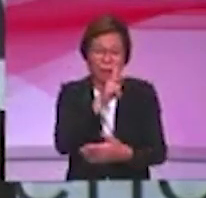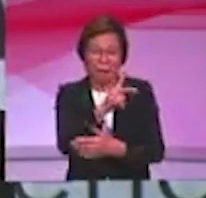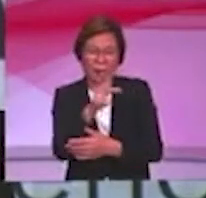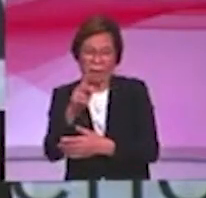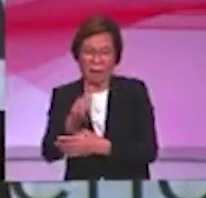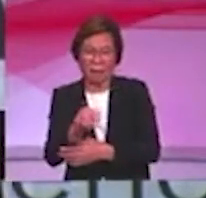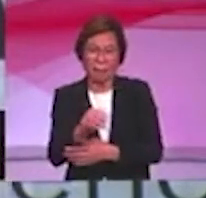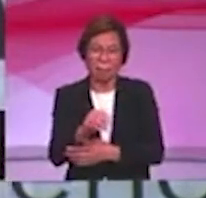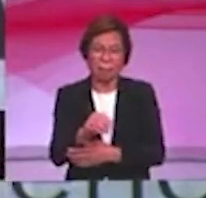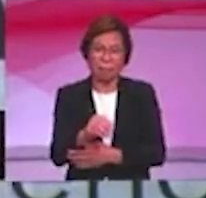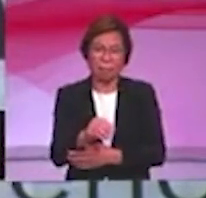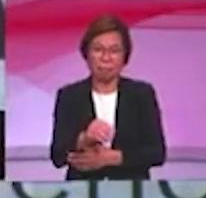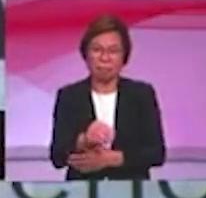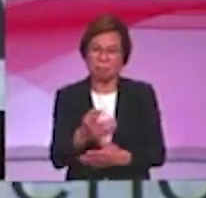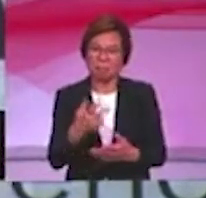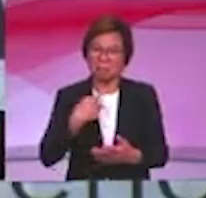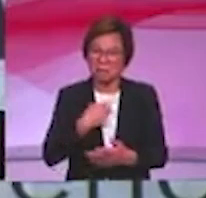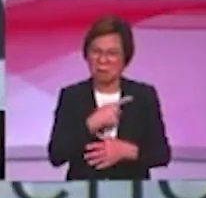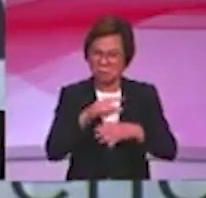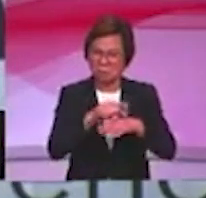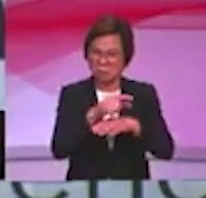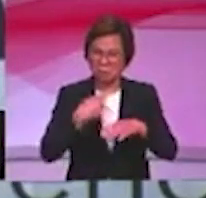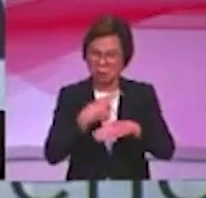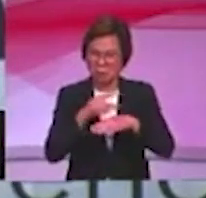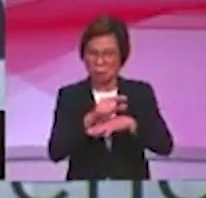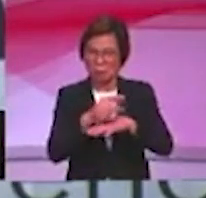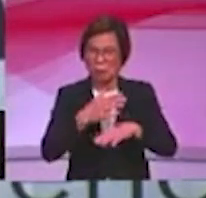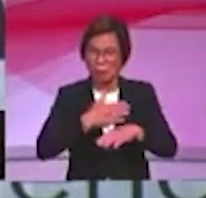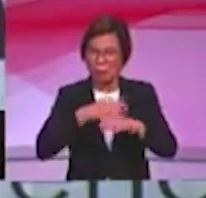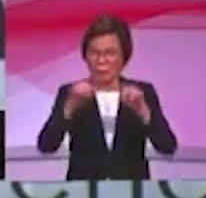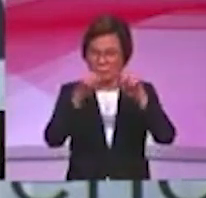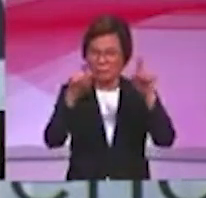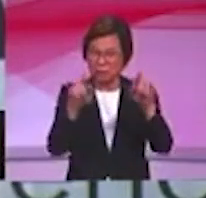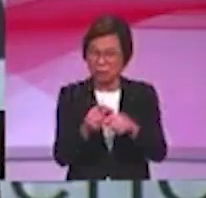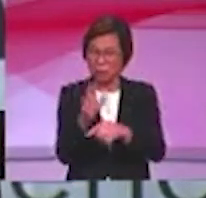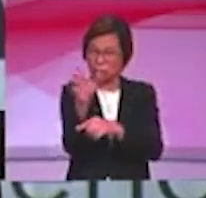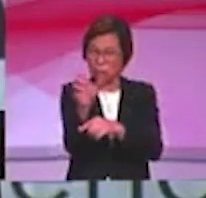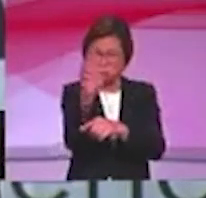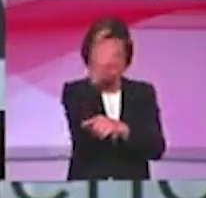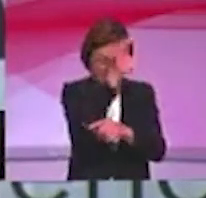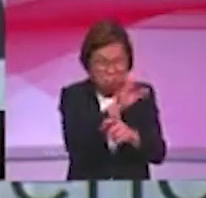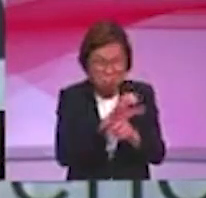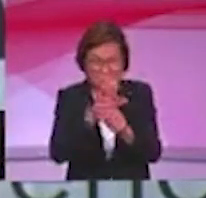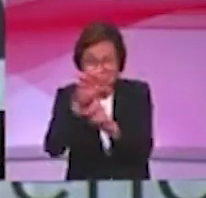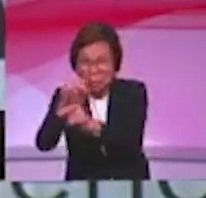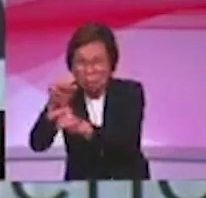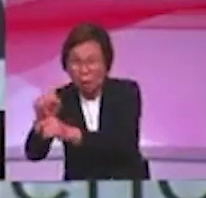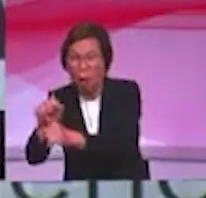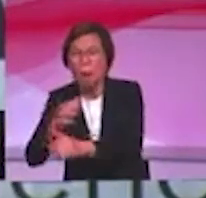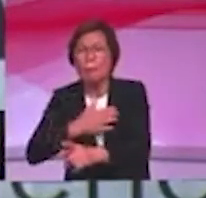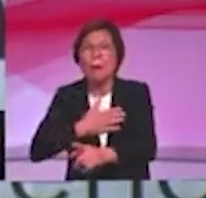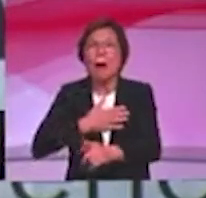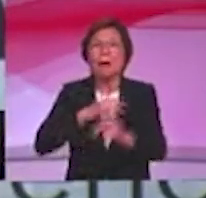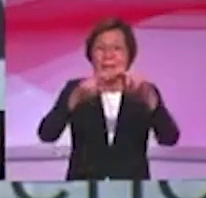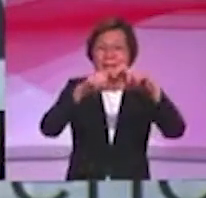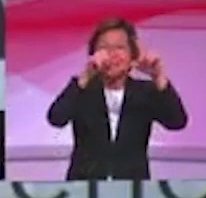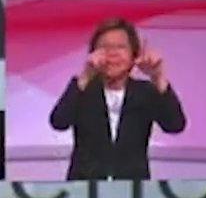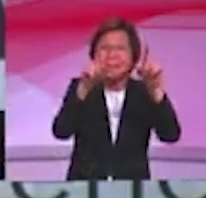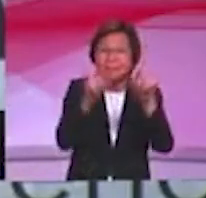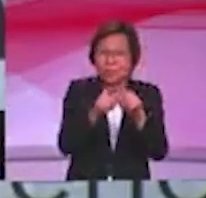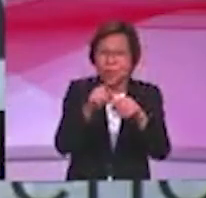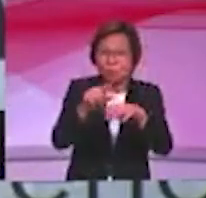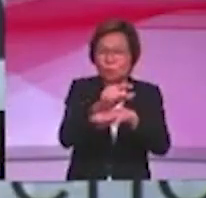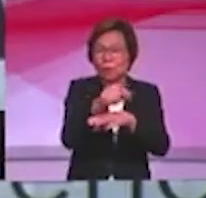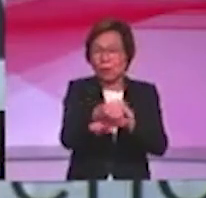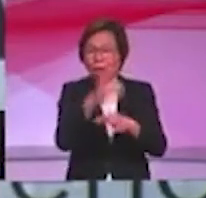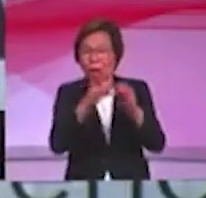Jadi tak benar mengatakan kita menggunakan Mais Sejahtera untuk menjejaki. Ya, Mais Sejahtera digunakan kalau ada kes